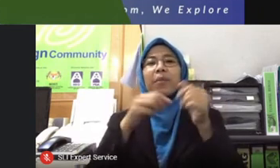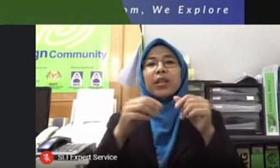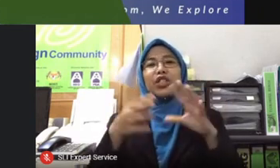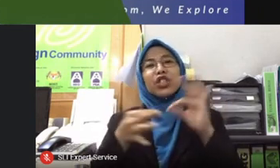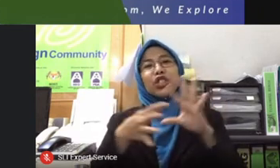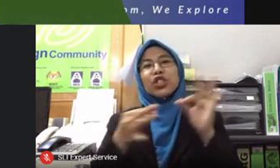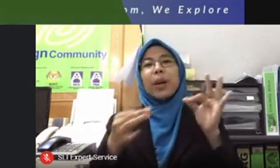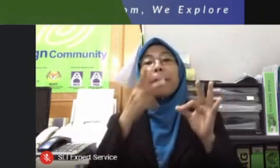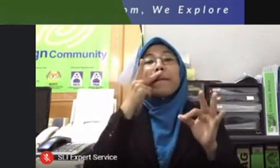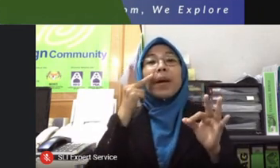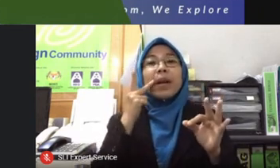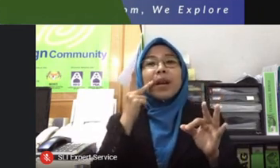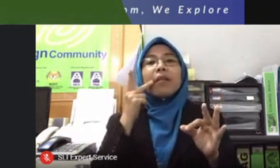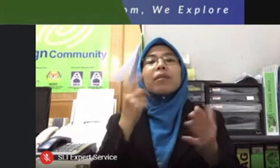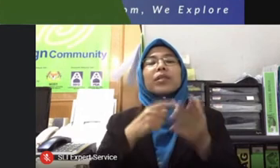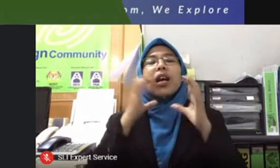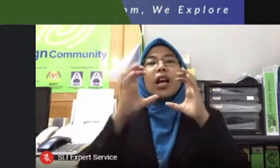cakap-cakap,